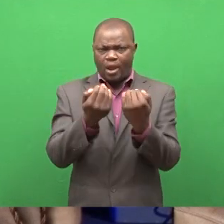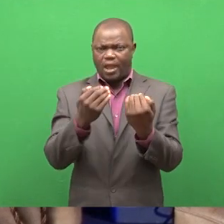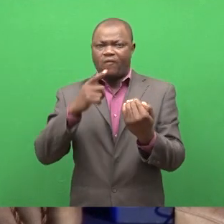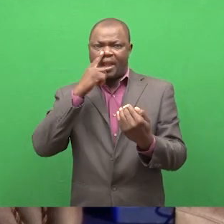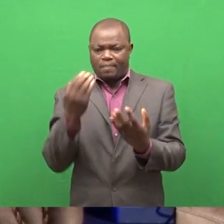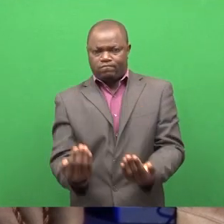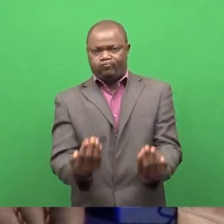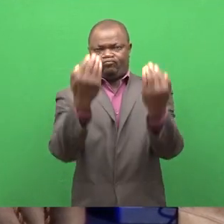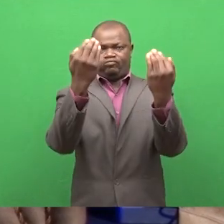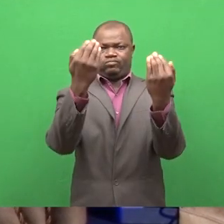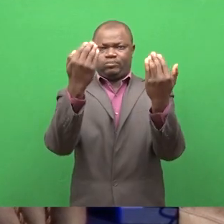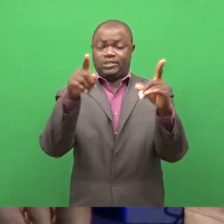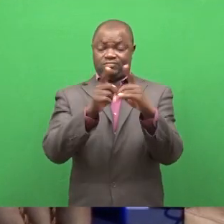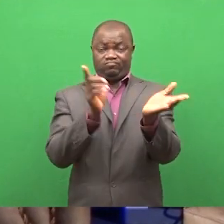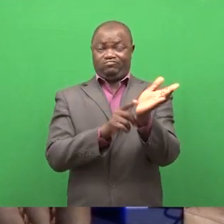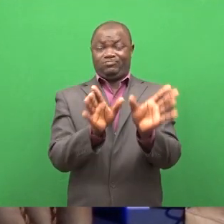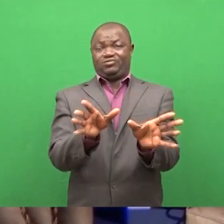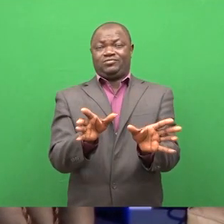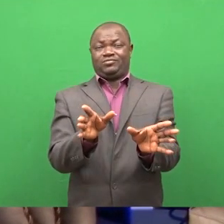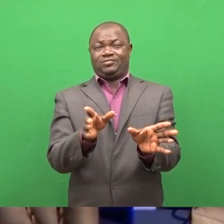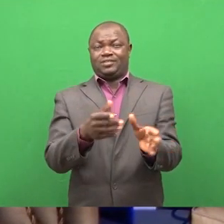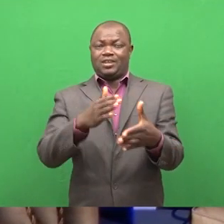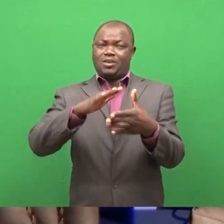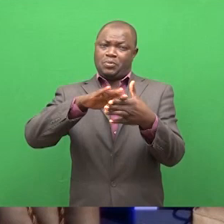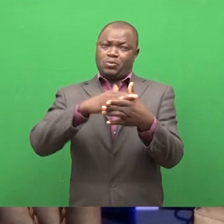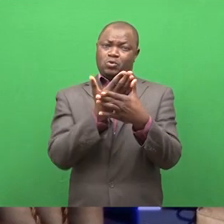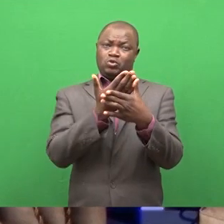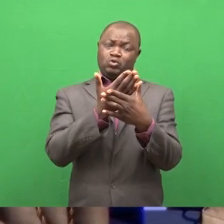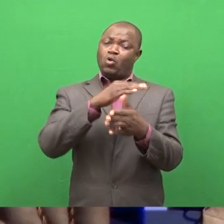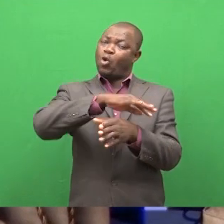Zvikuru sei takatarisa nyaya dzebonde nekuti dziri kuzounza